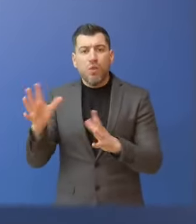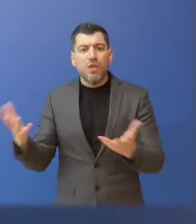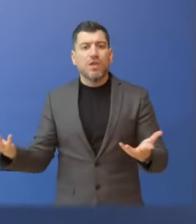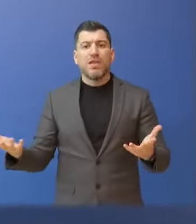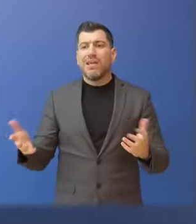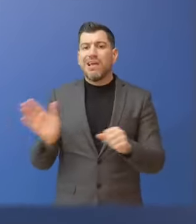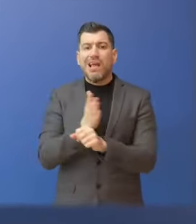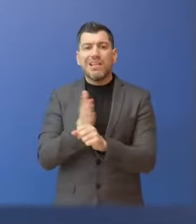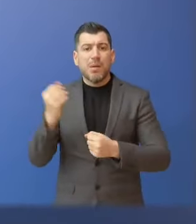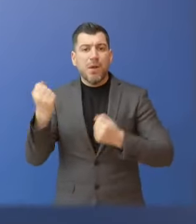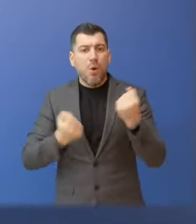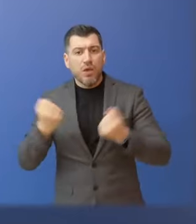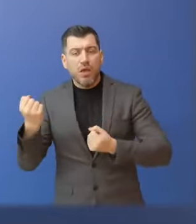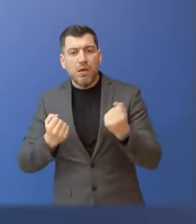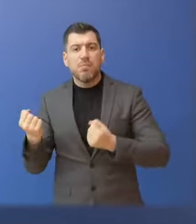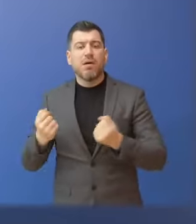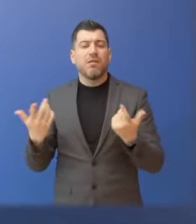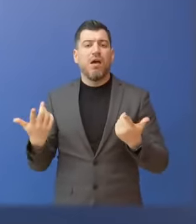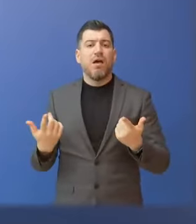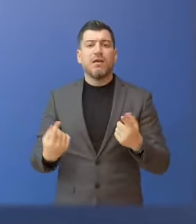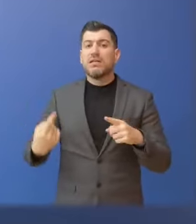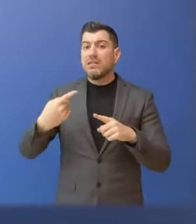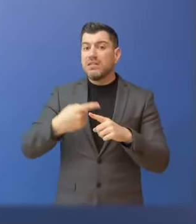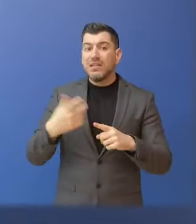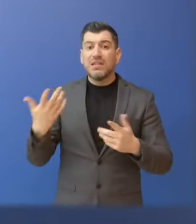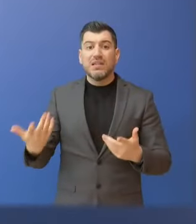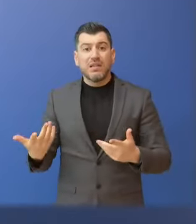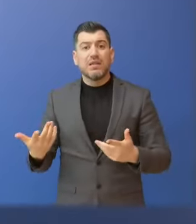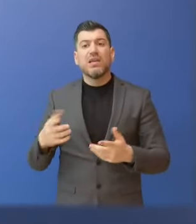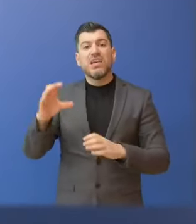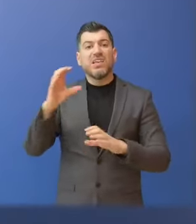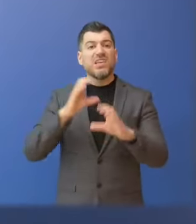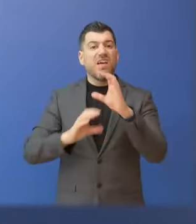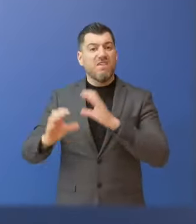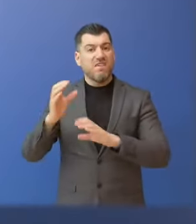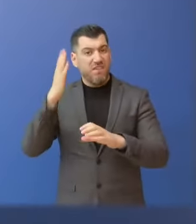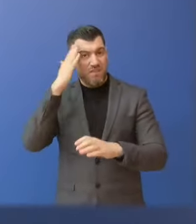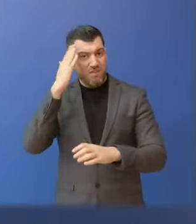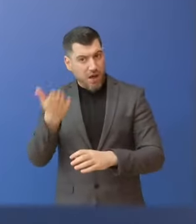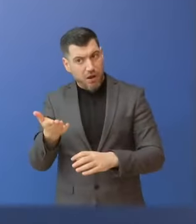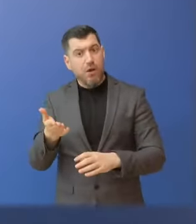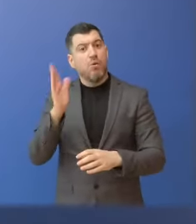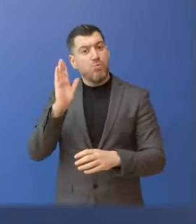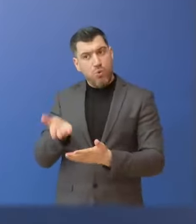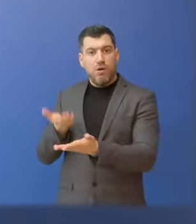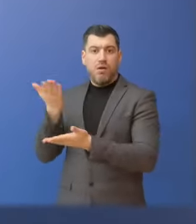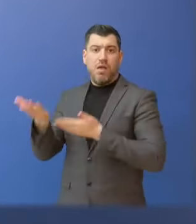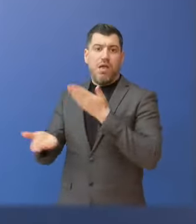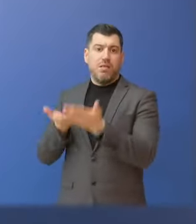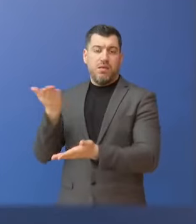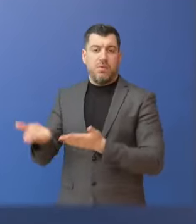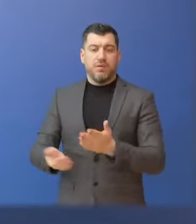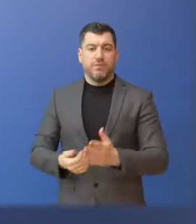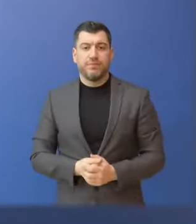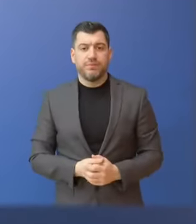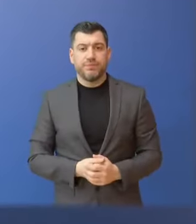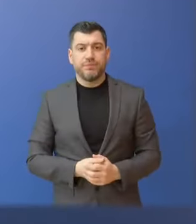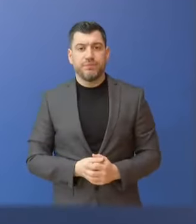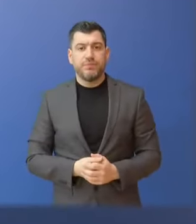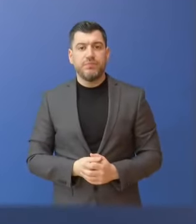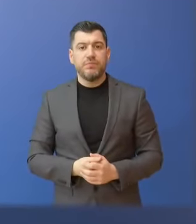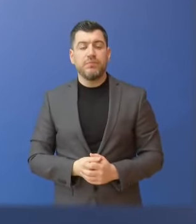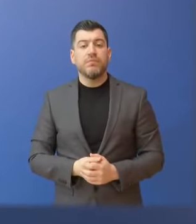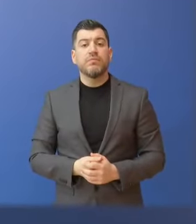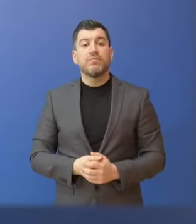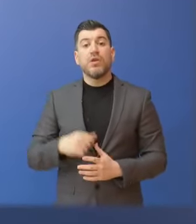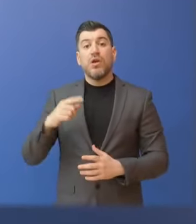κατεστραμμένα οχήματα και σε έγκυο κεφα επιπλέον λοιπόν της πρώτης αρωγής που έχουν λάβει μέχρι σήμερα